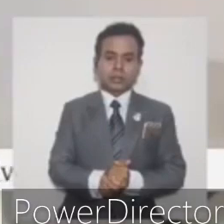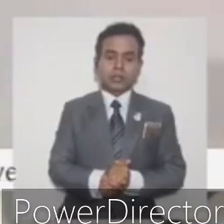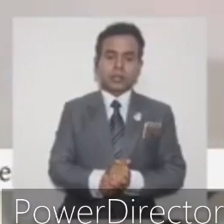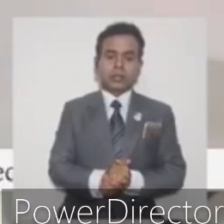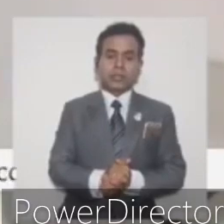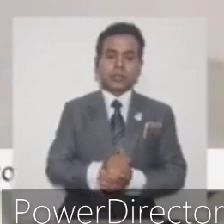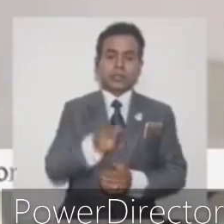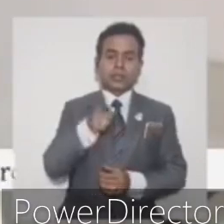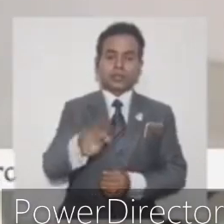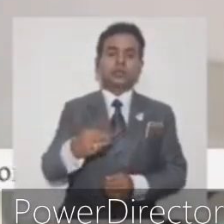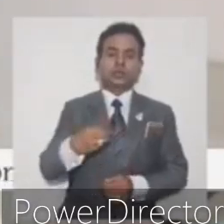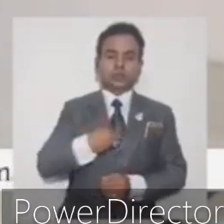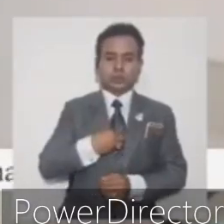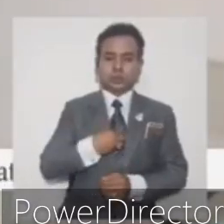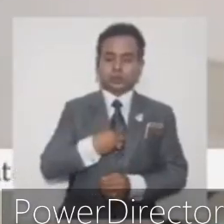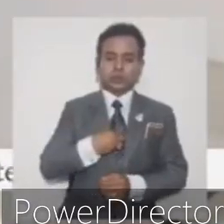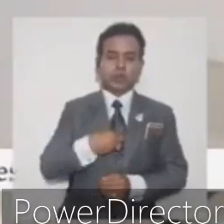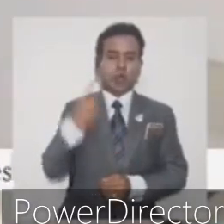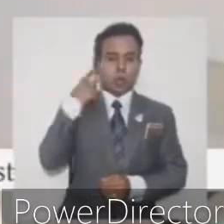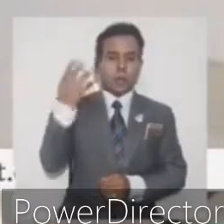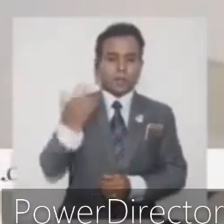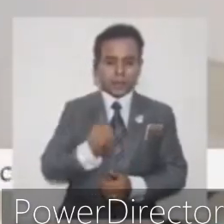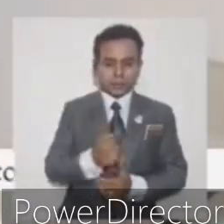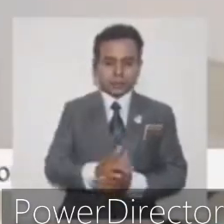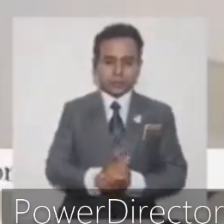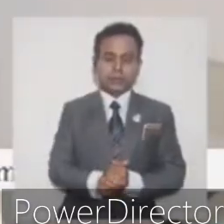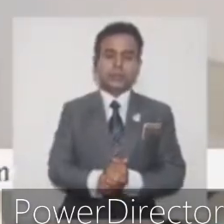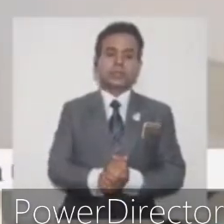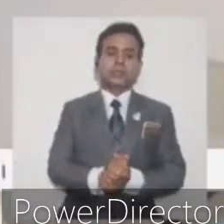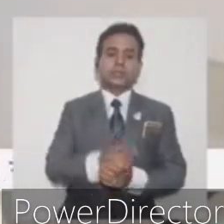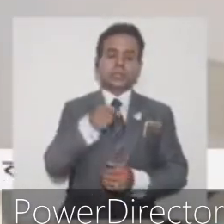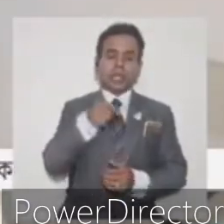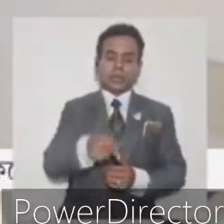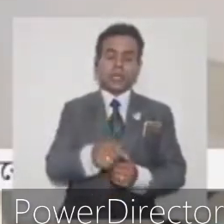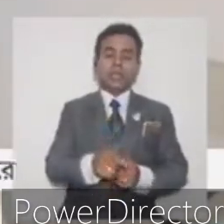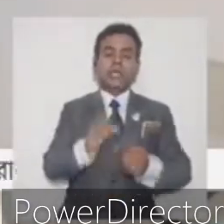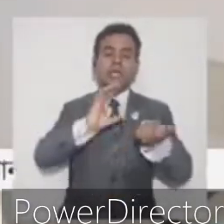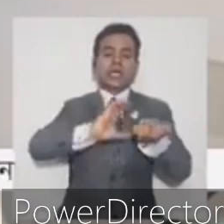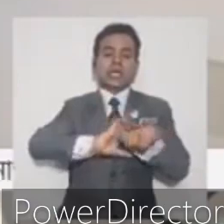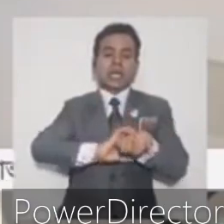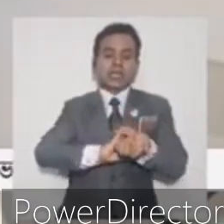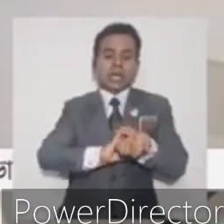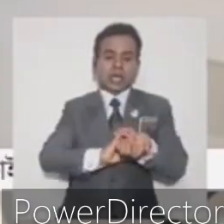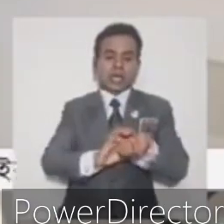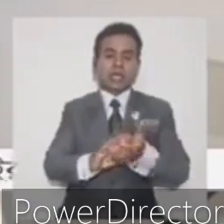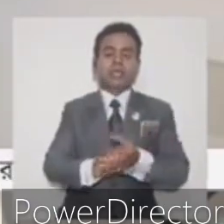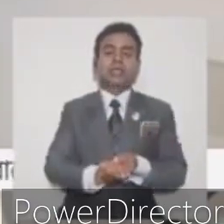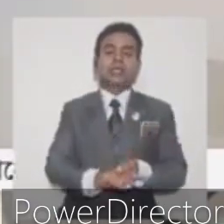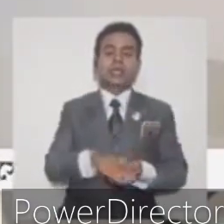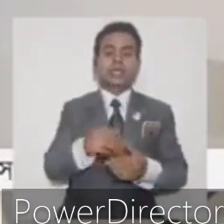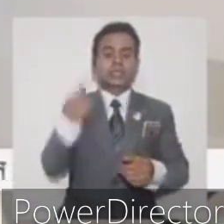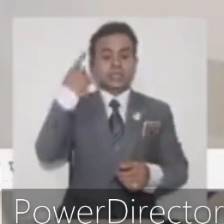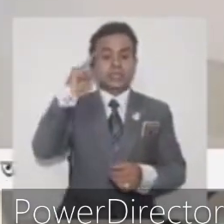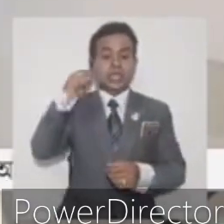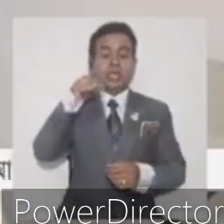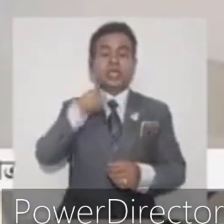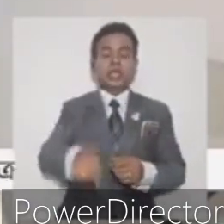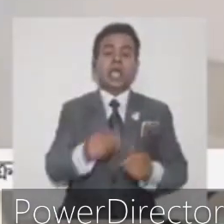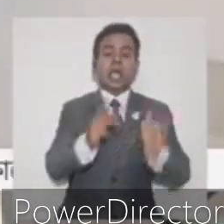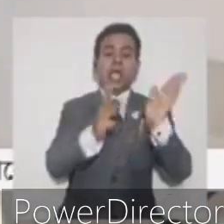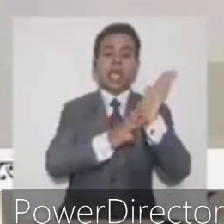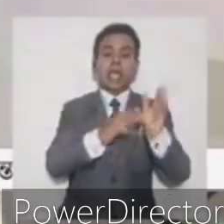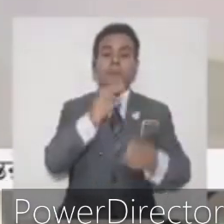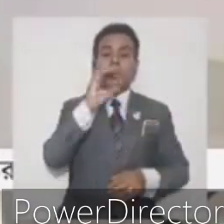শুরু করছি যে আমাদের একজন সহযোদ্ধা সিলেট মেডিকেল কলেজের সহকারী